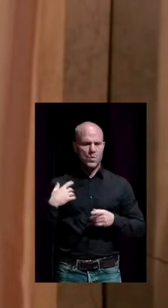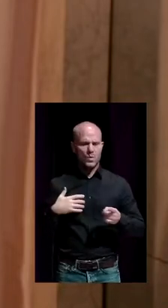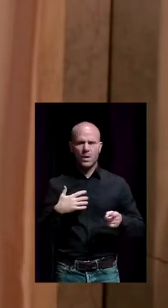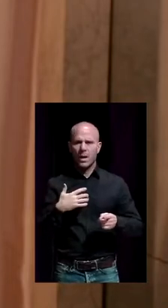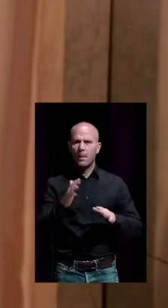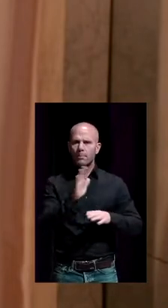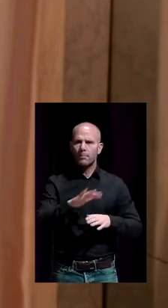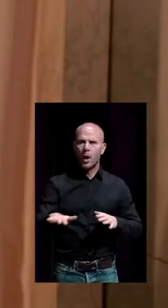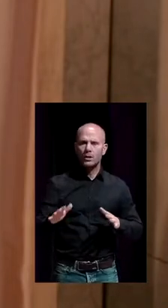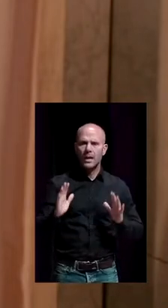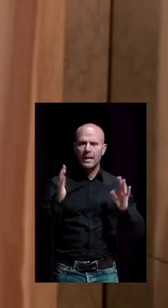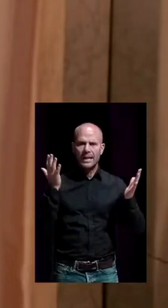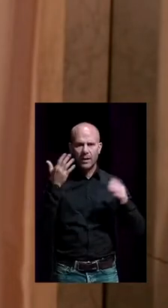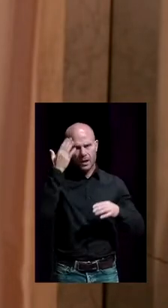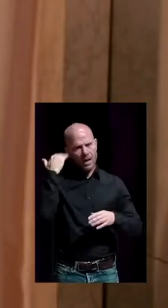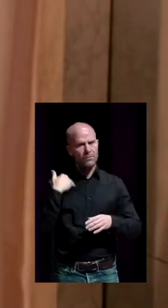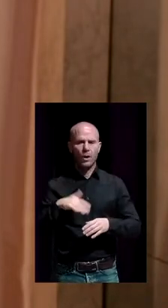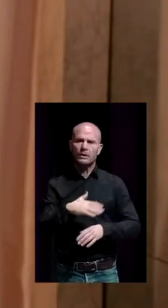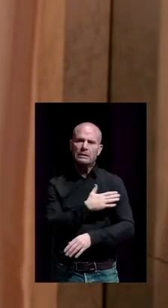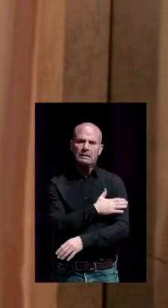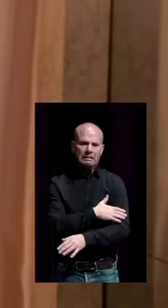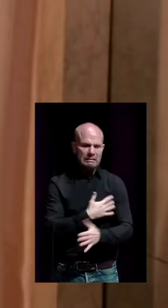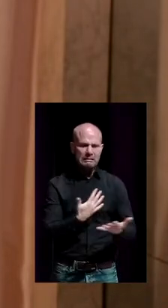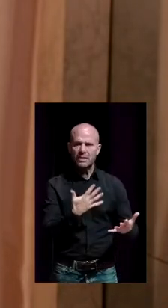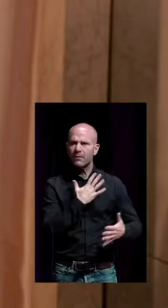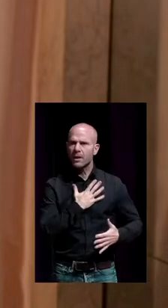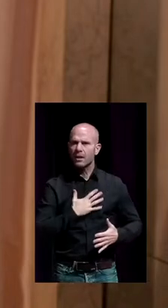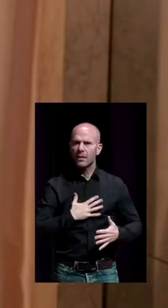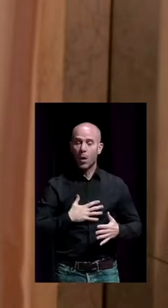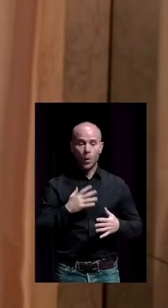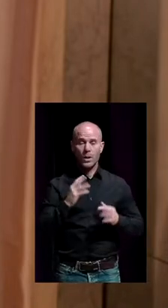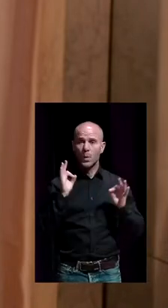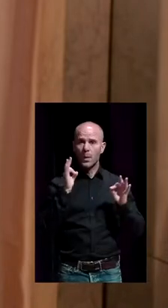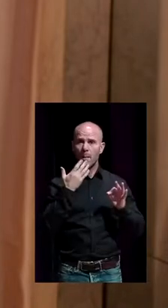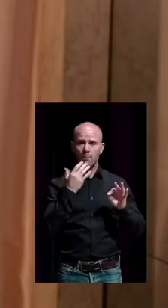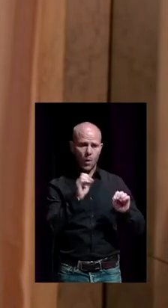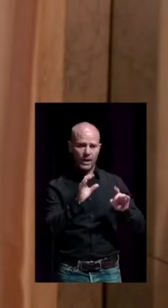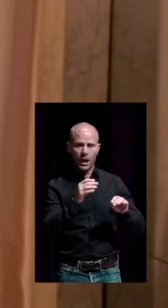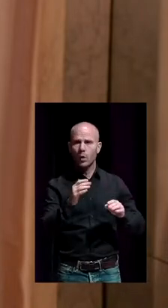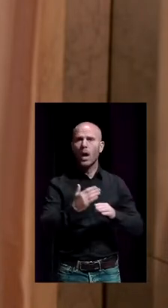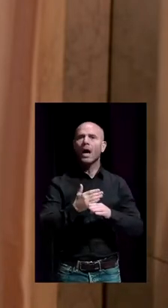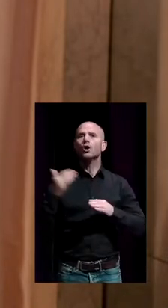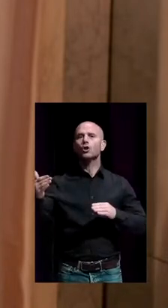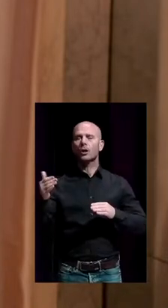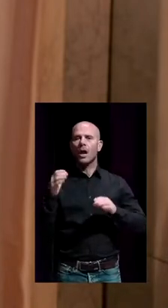barns livsbetingelser kan vara och hur mycket de styrs av yttre